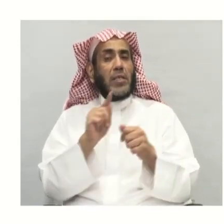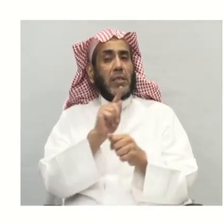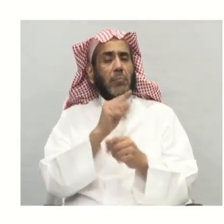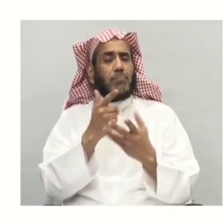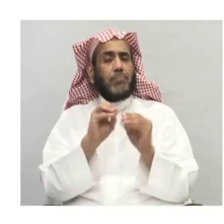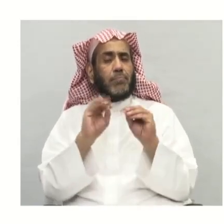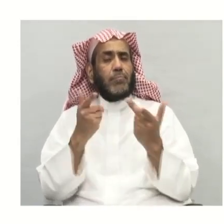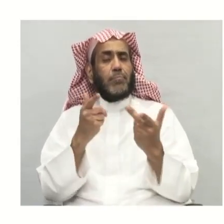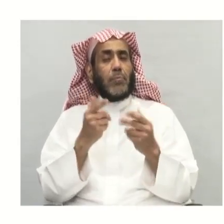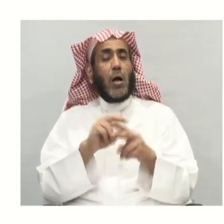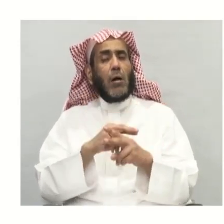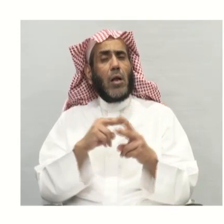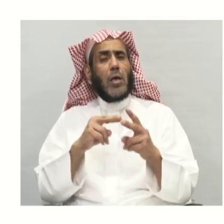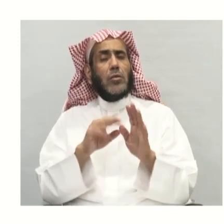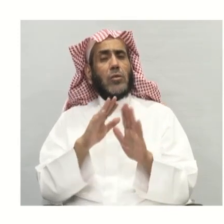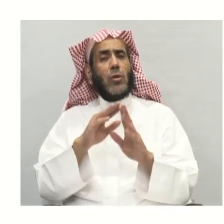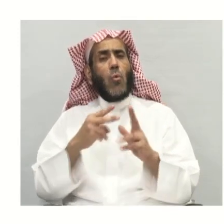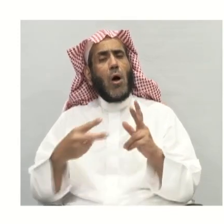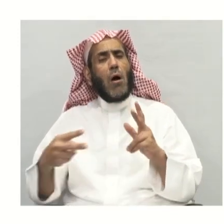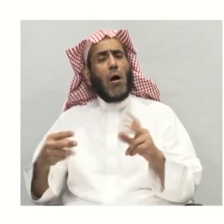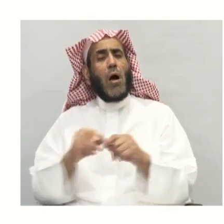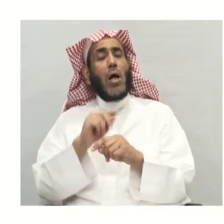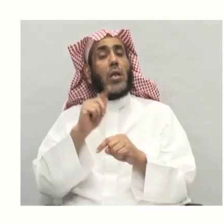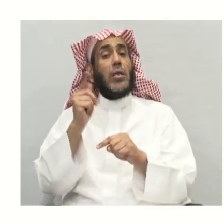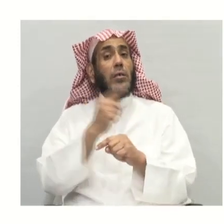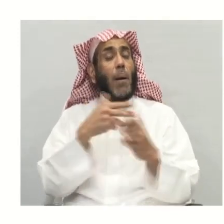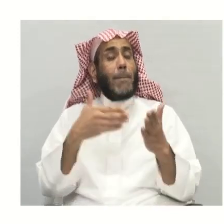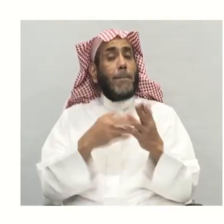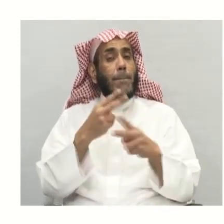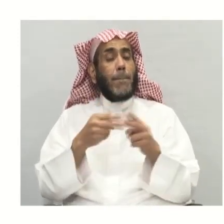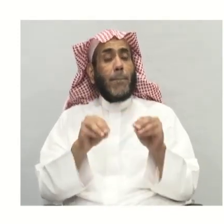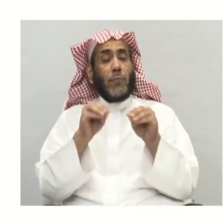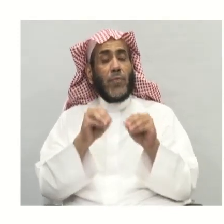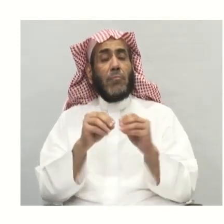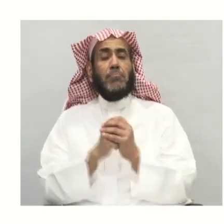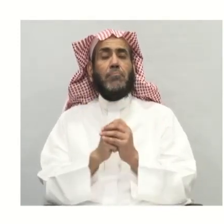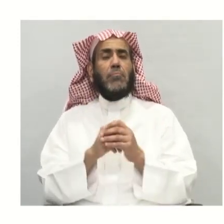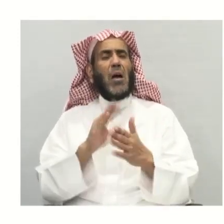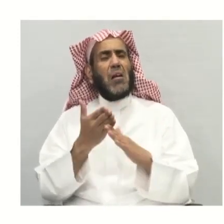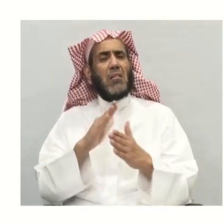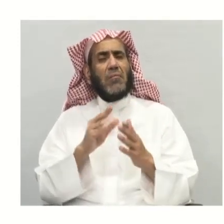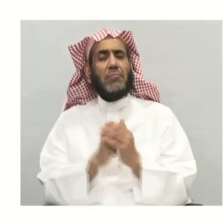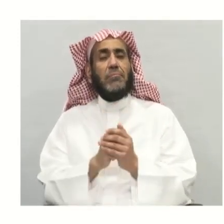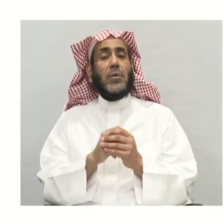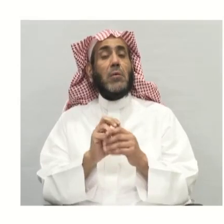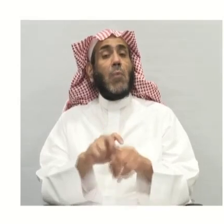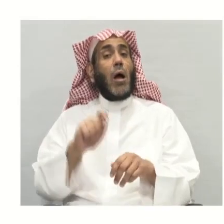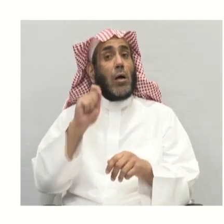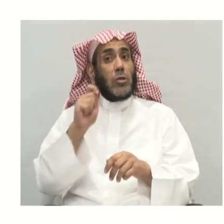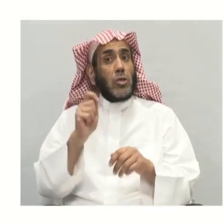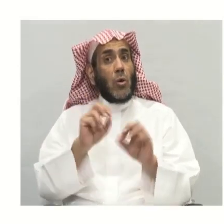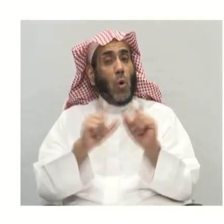تعرفنا على الحالات الاعراب في كل حاله عندنا علامات اعرابيه علامات الاعراب اما اصليه